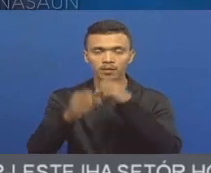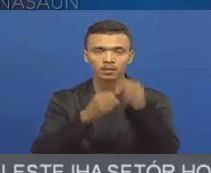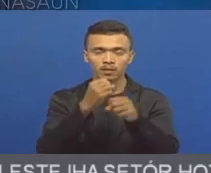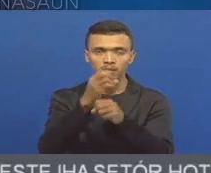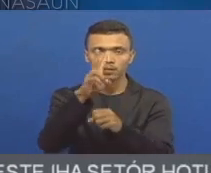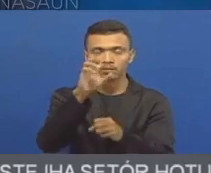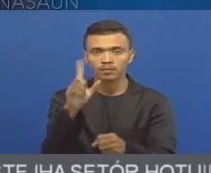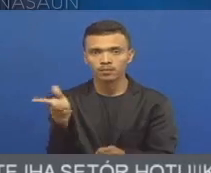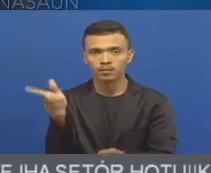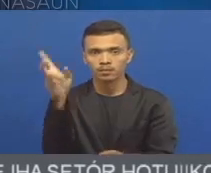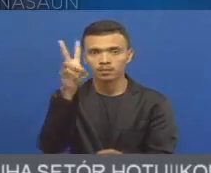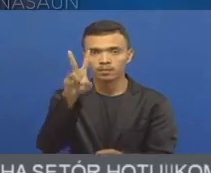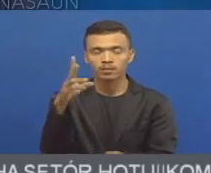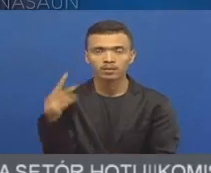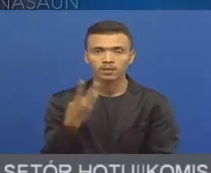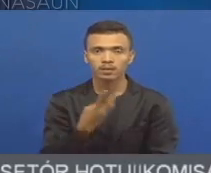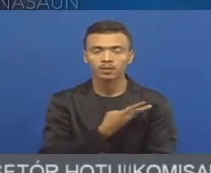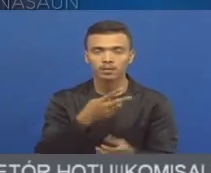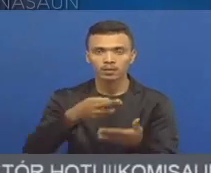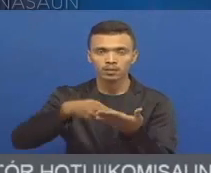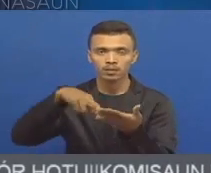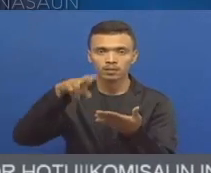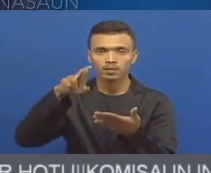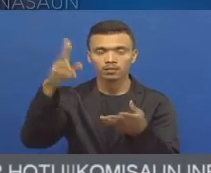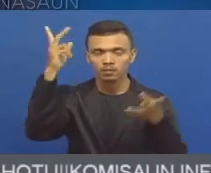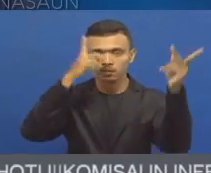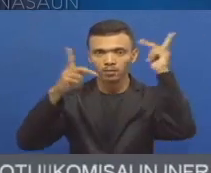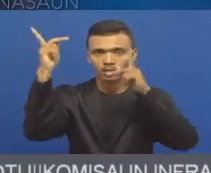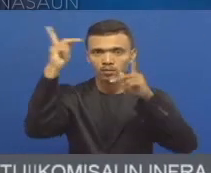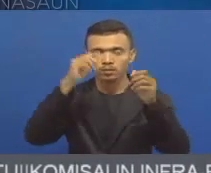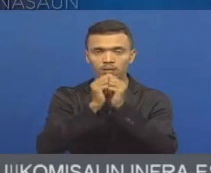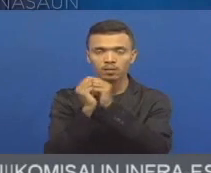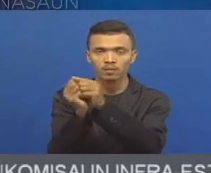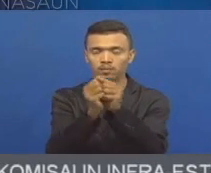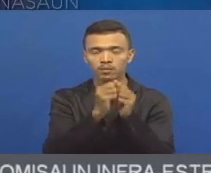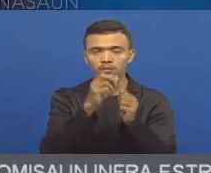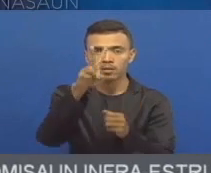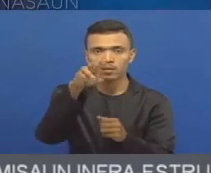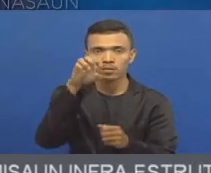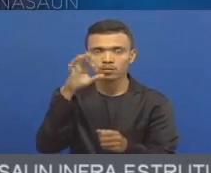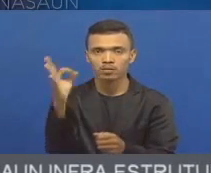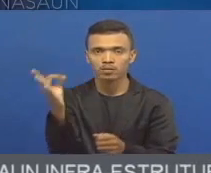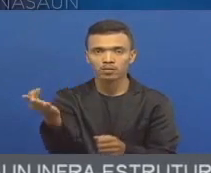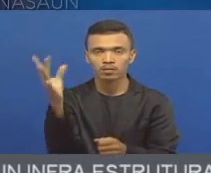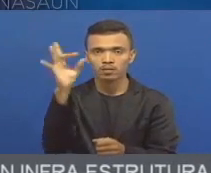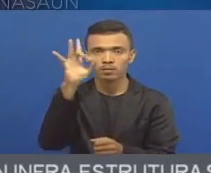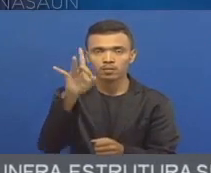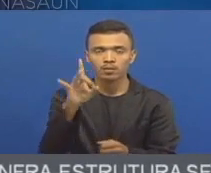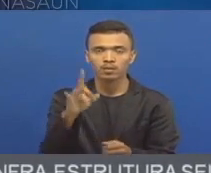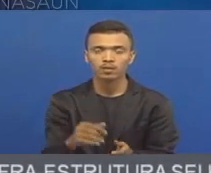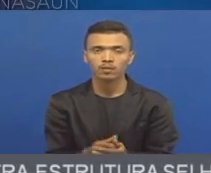2022 ninya ne ita consegue resista caso hamuto atus rua sieno resinualo i